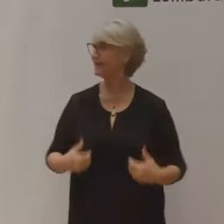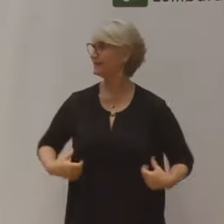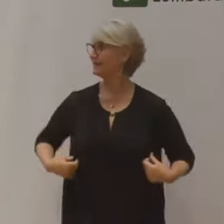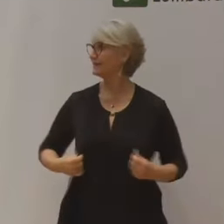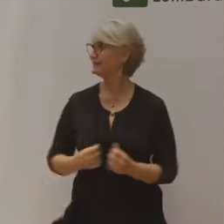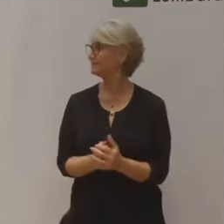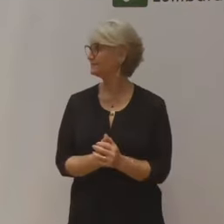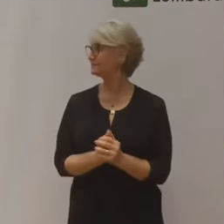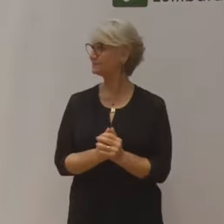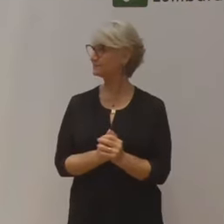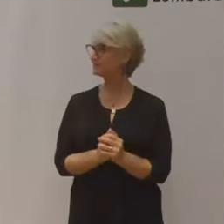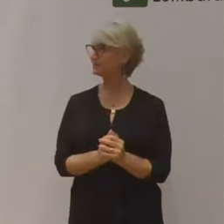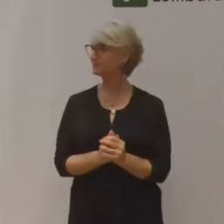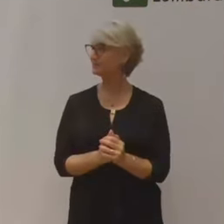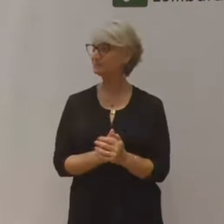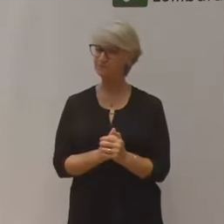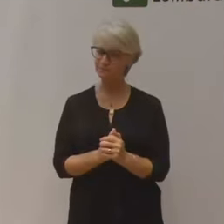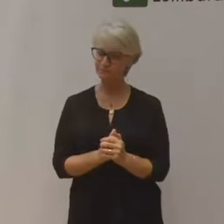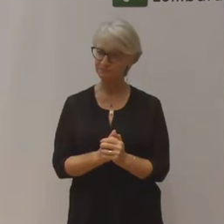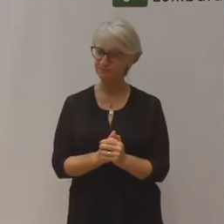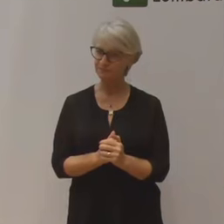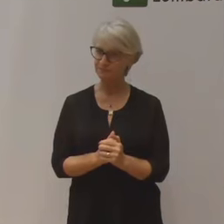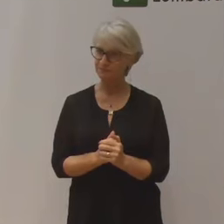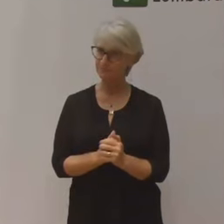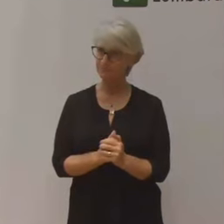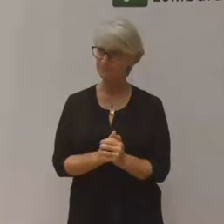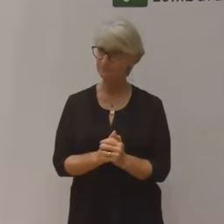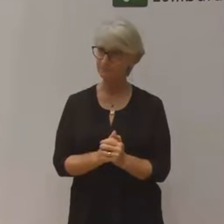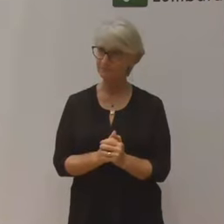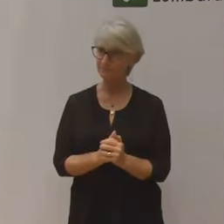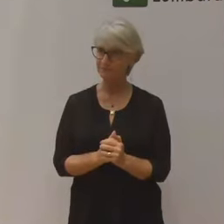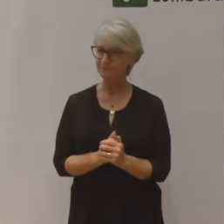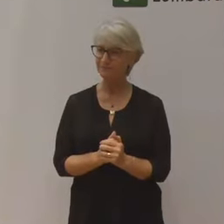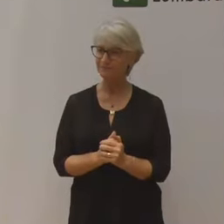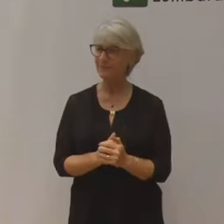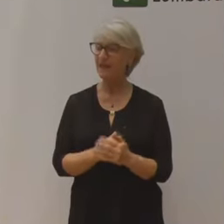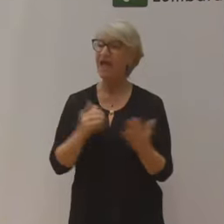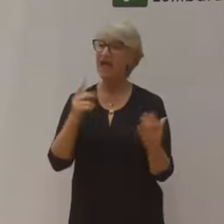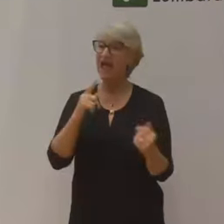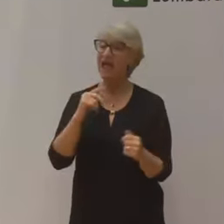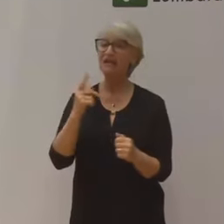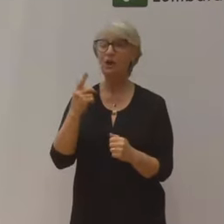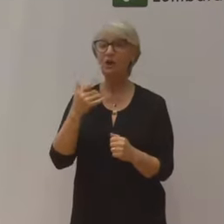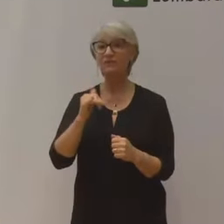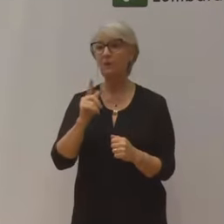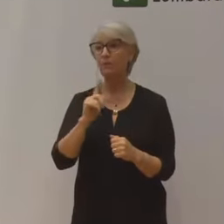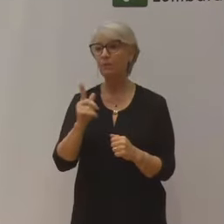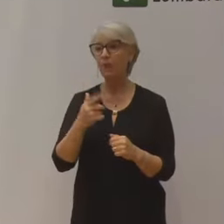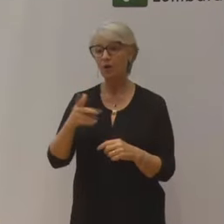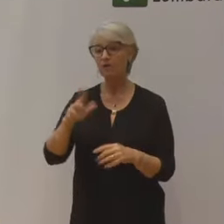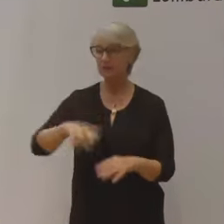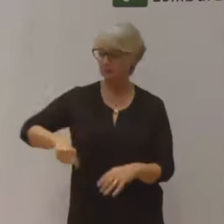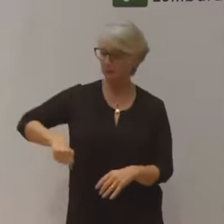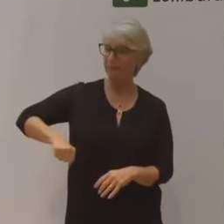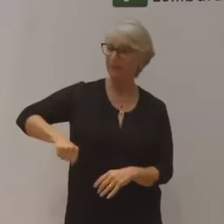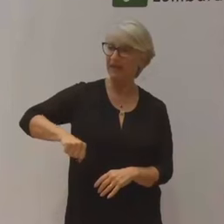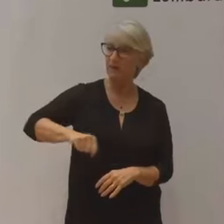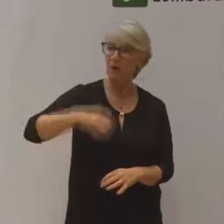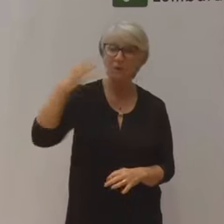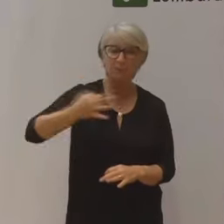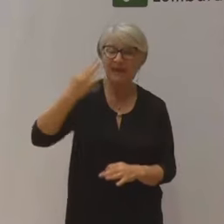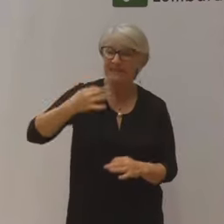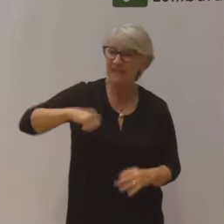Dichiarate sì. sia quella di non portare per mano suo figlio per